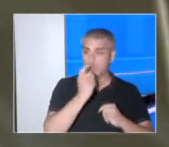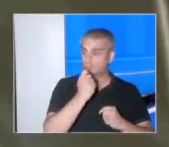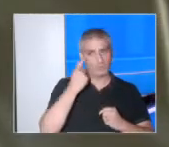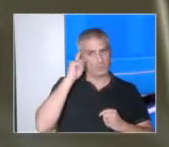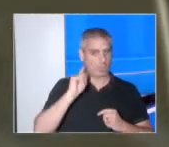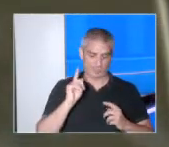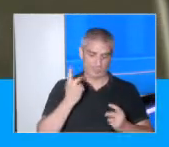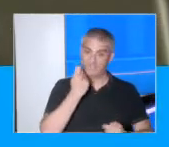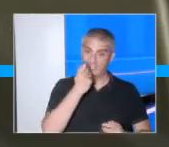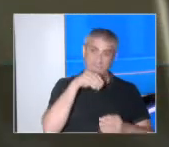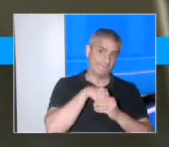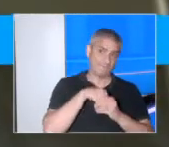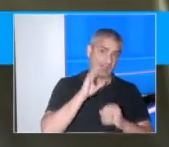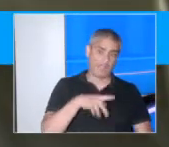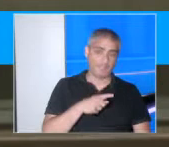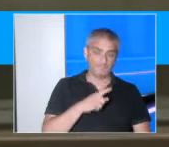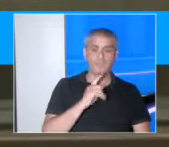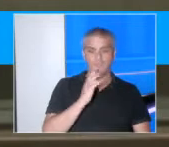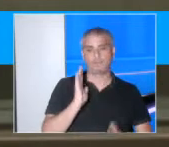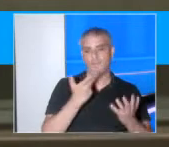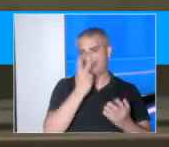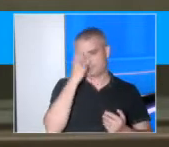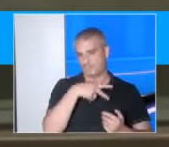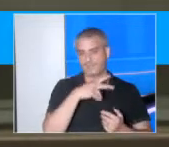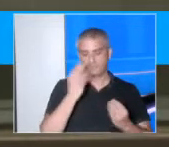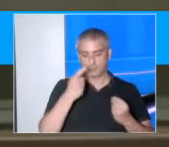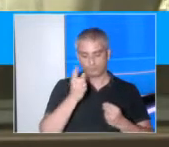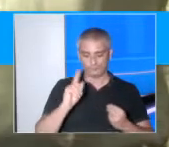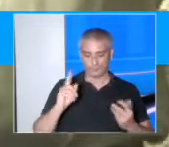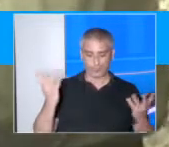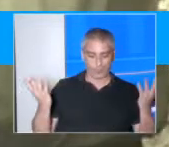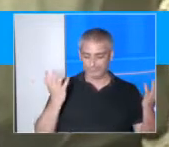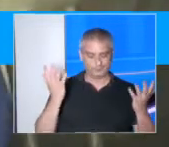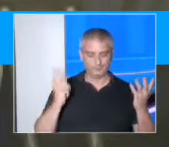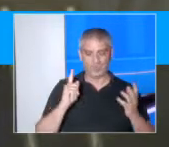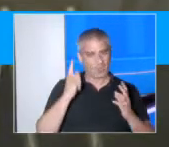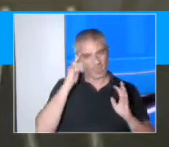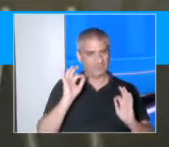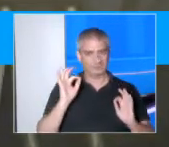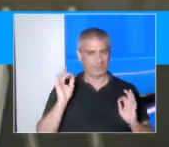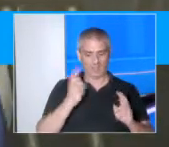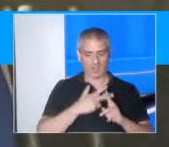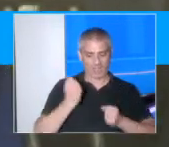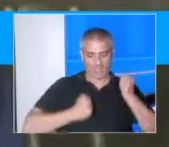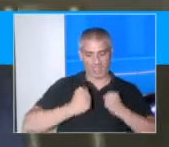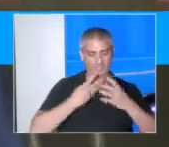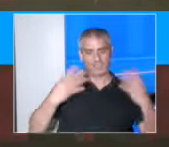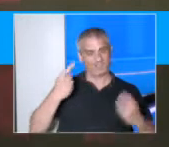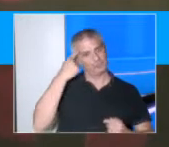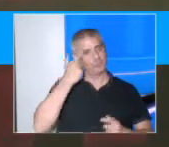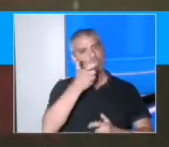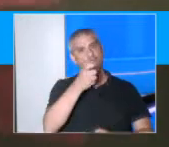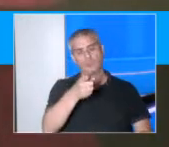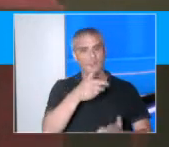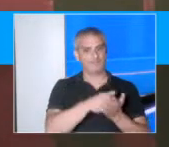אני לא יודע אם כסף היה מעורב, אבל מהר מאוד אתה מבין שמשהו שם לא רציונלי. אתה לא רץ אל הגדר בידיעה שיורים